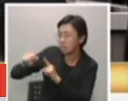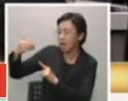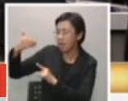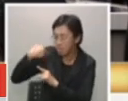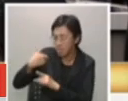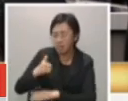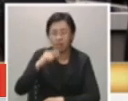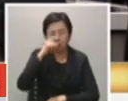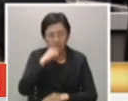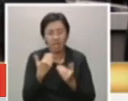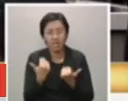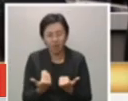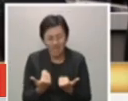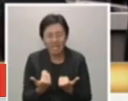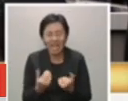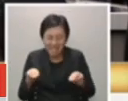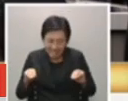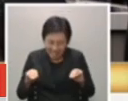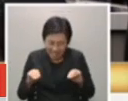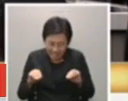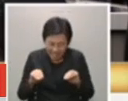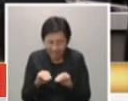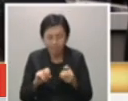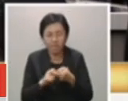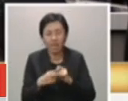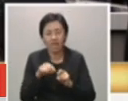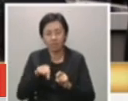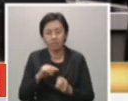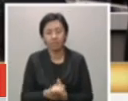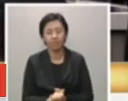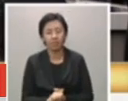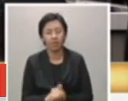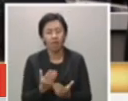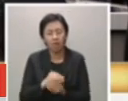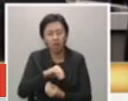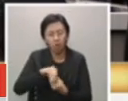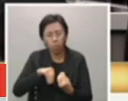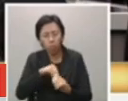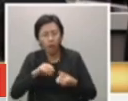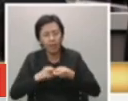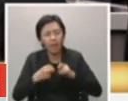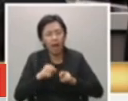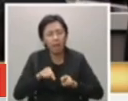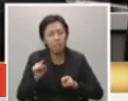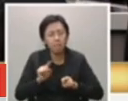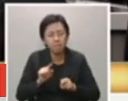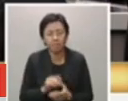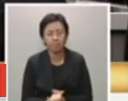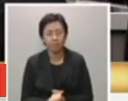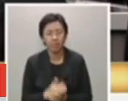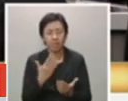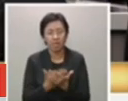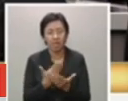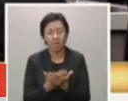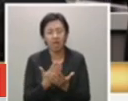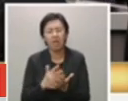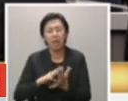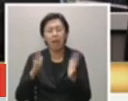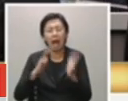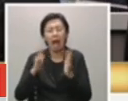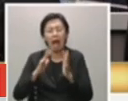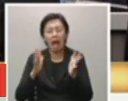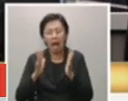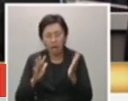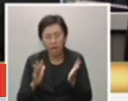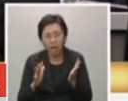ำลังเข้าใกล้มันเข้าทุกทีสภาพกับดักสภาพคล่องคืออะไรคือสภาพที่เงินมันล้นตลาด